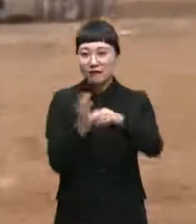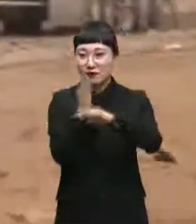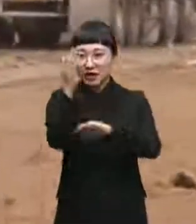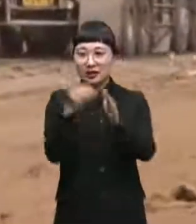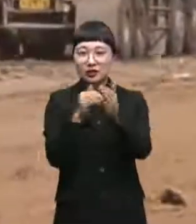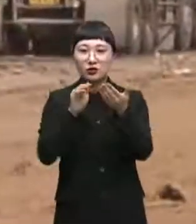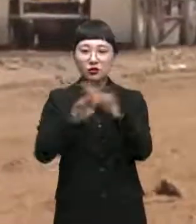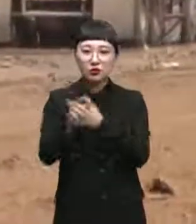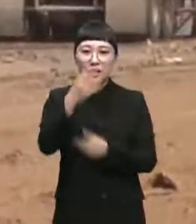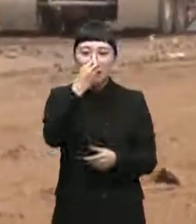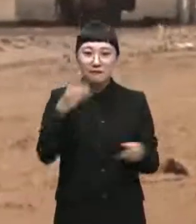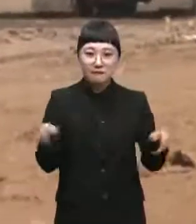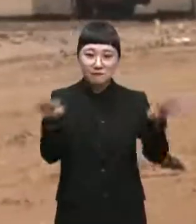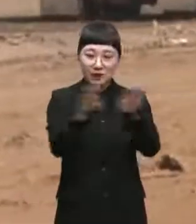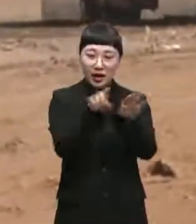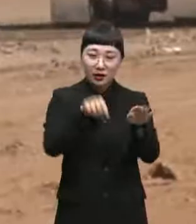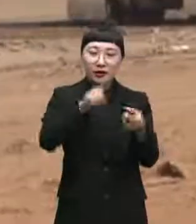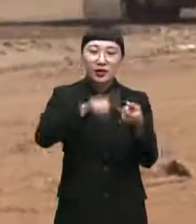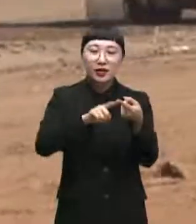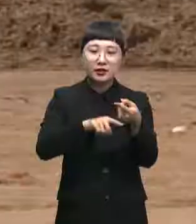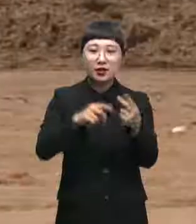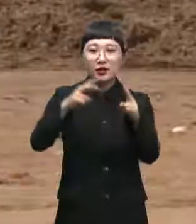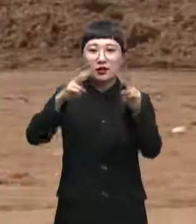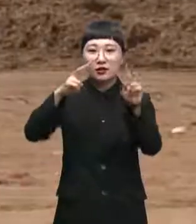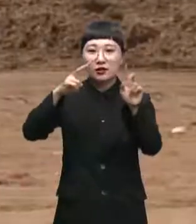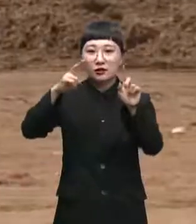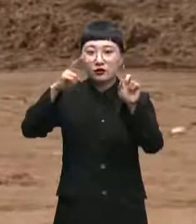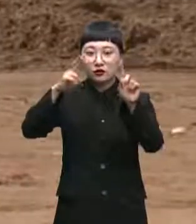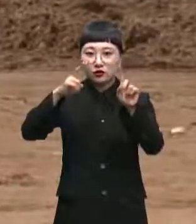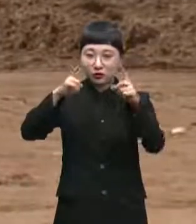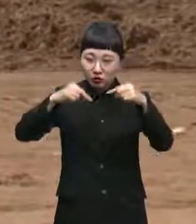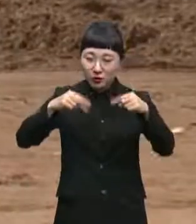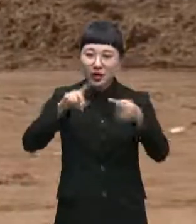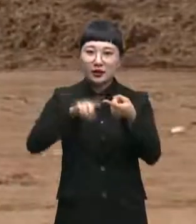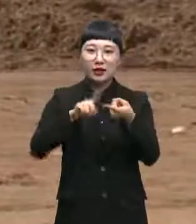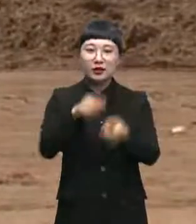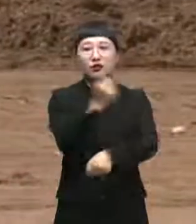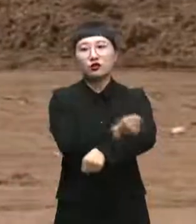반입하는 생활 폐기물은 두 배 수준의 추가 수수료도 내야 해 대책이 시급합니다.